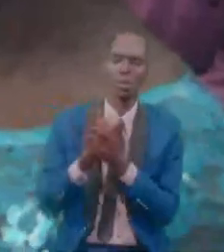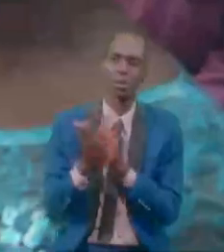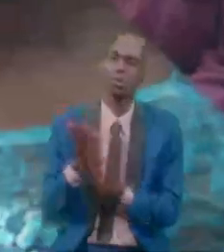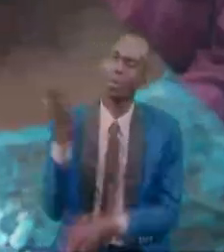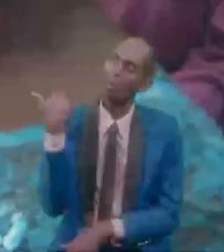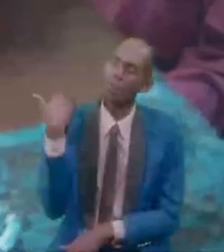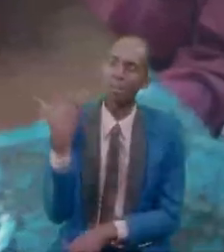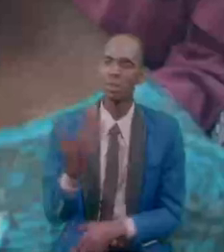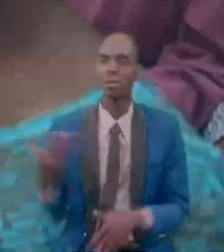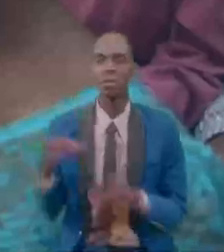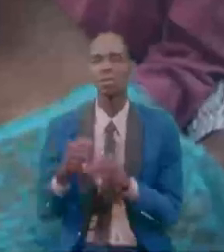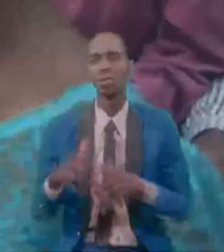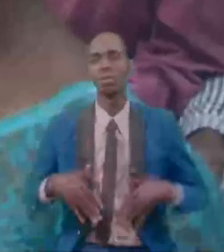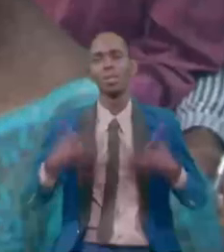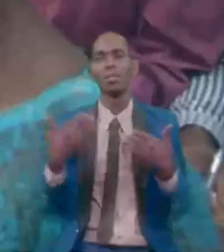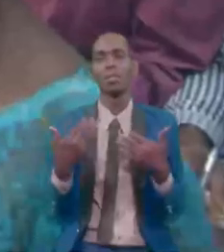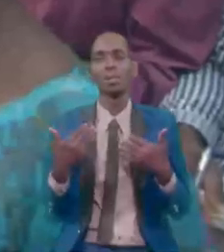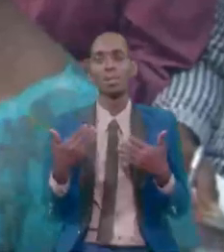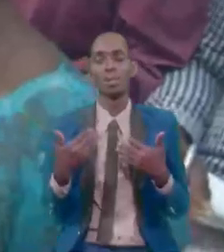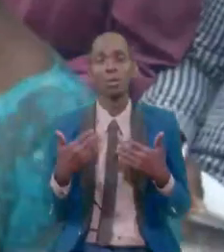La défaite, c'est le passé.